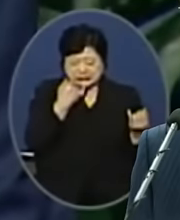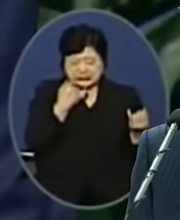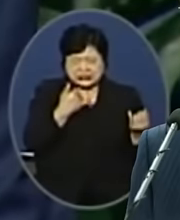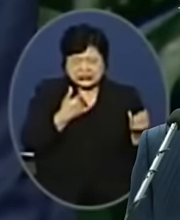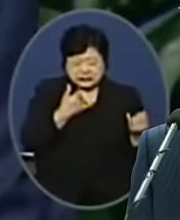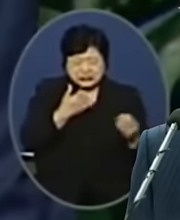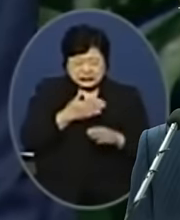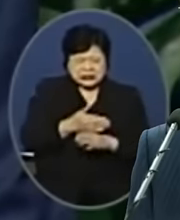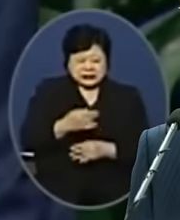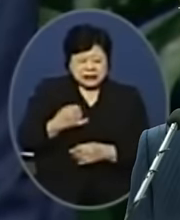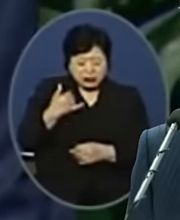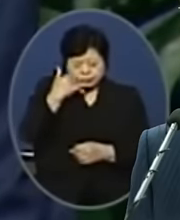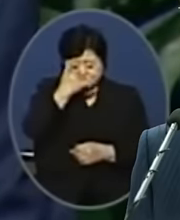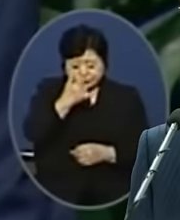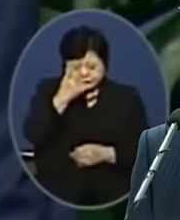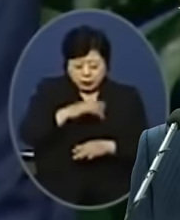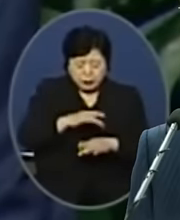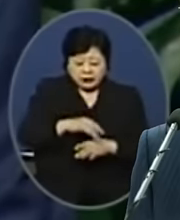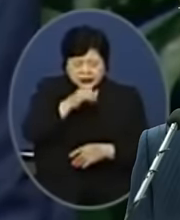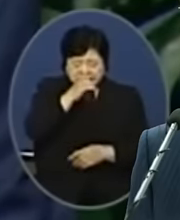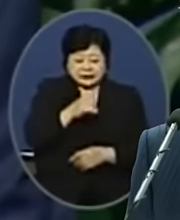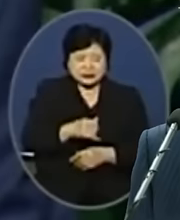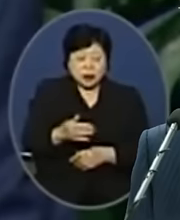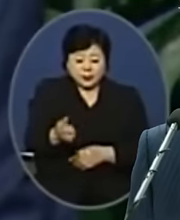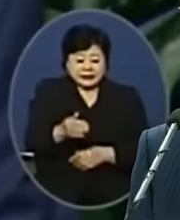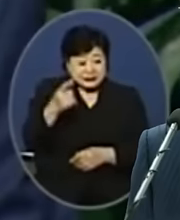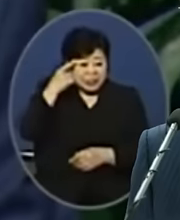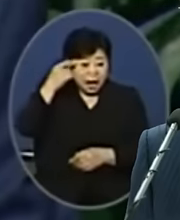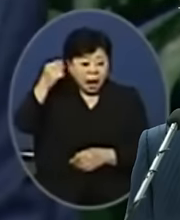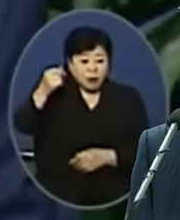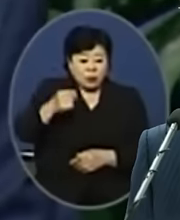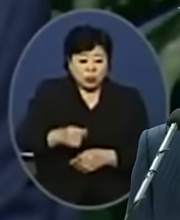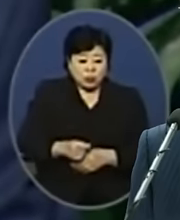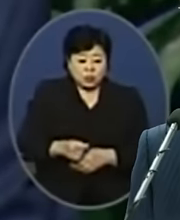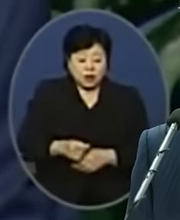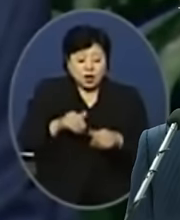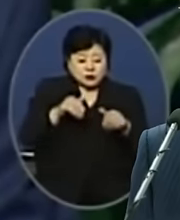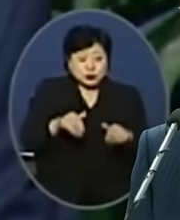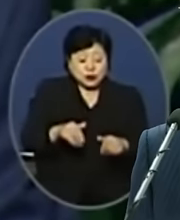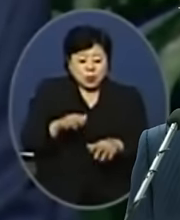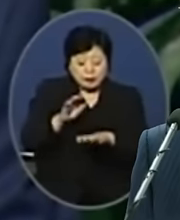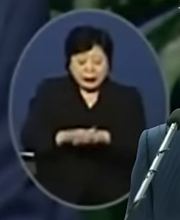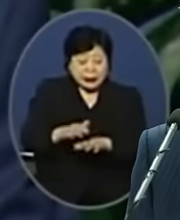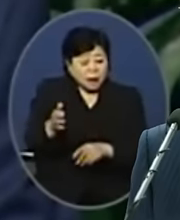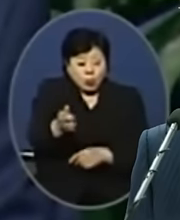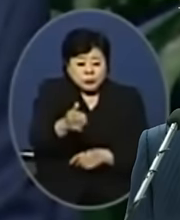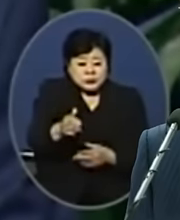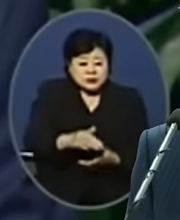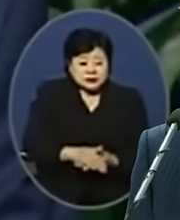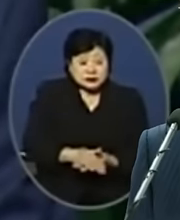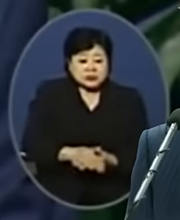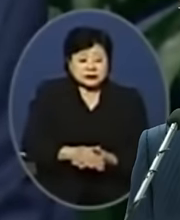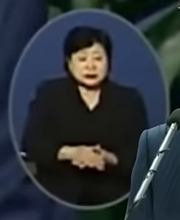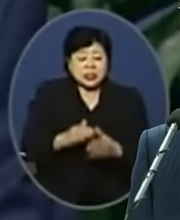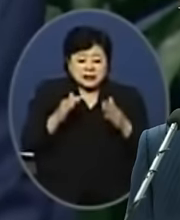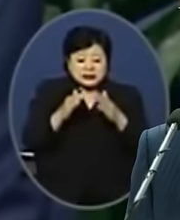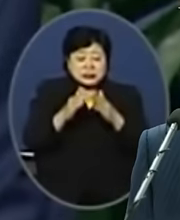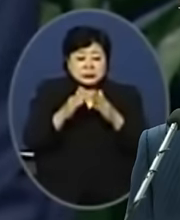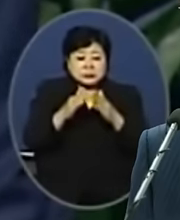자고 나오는 게 습관이거든. 그래서 종들이 다 아파트 안에 안채로